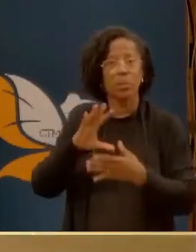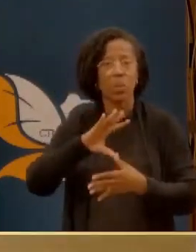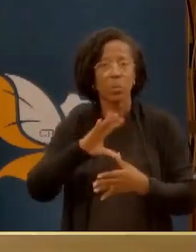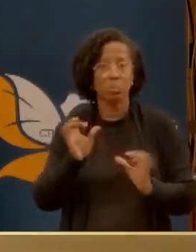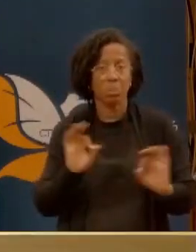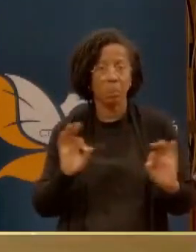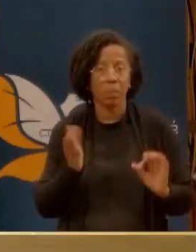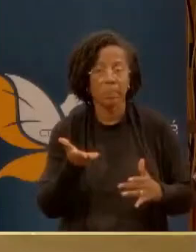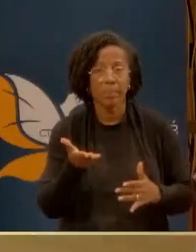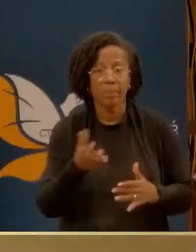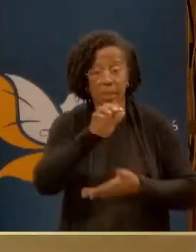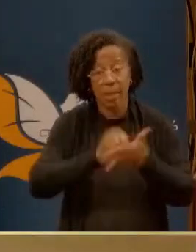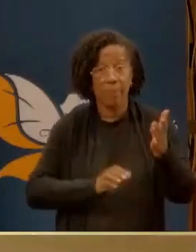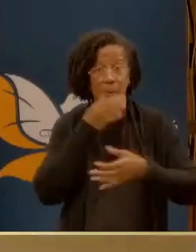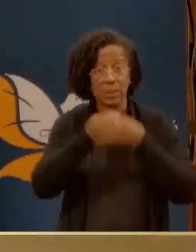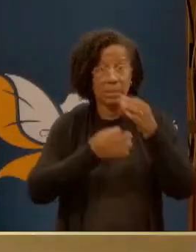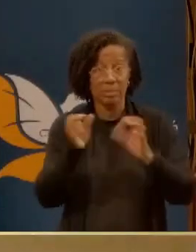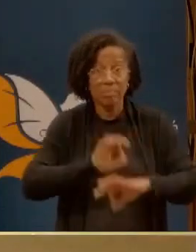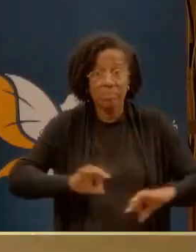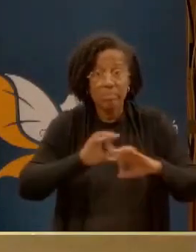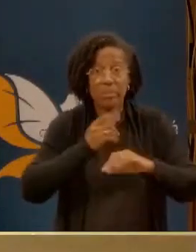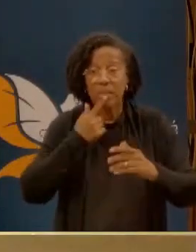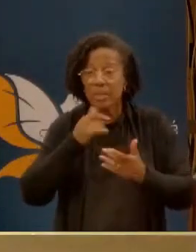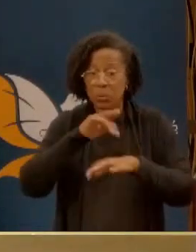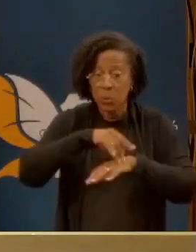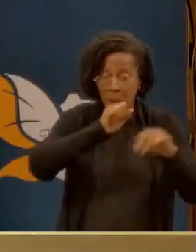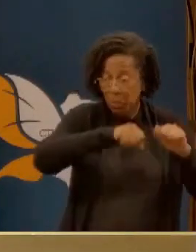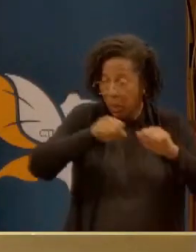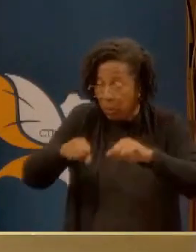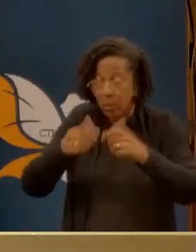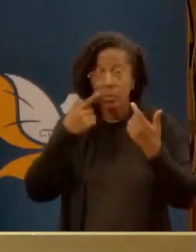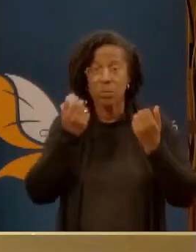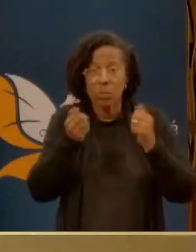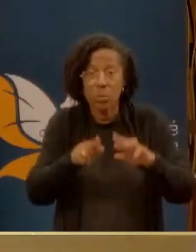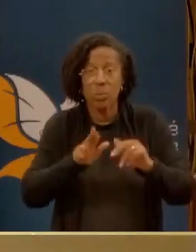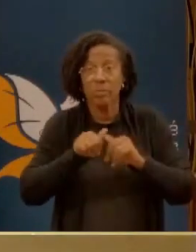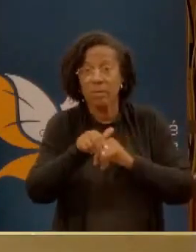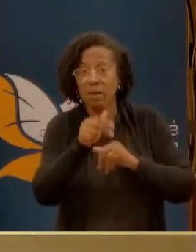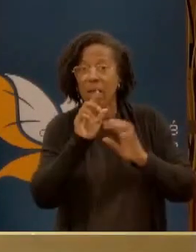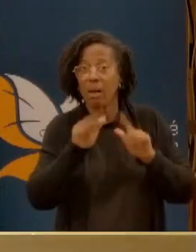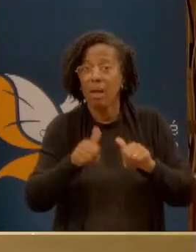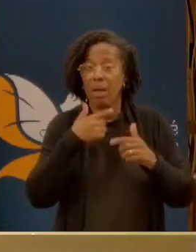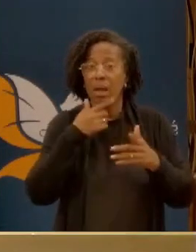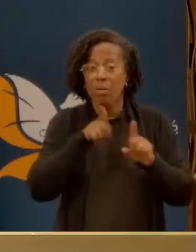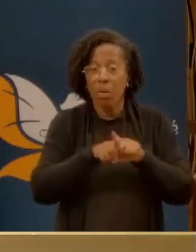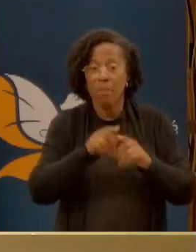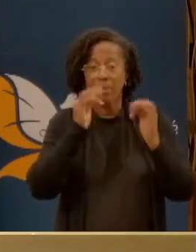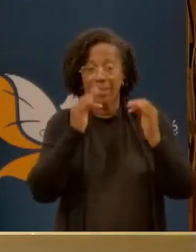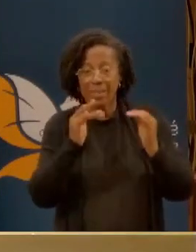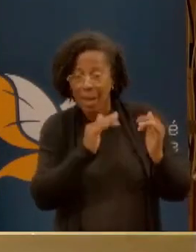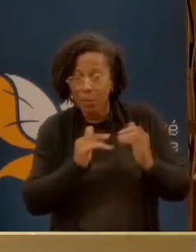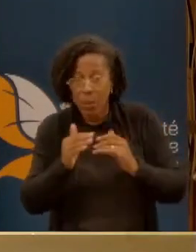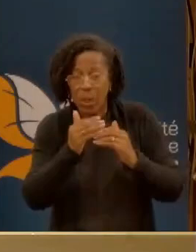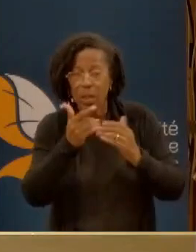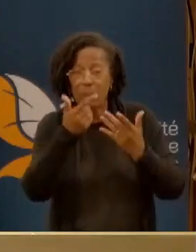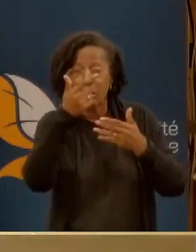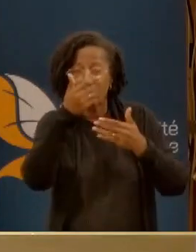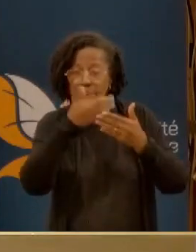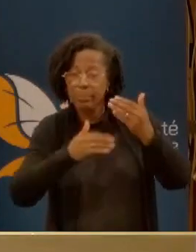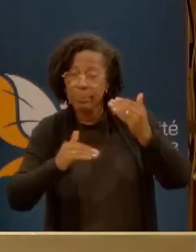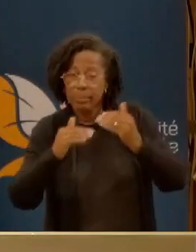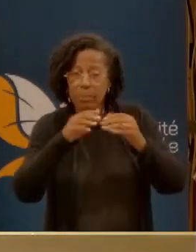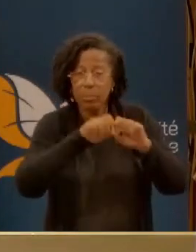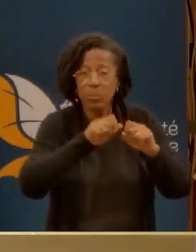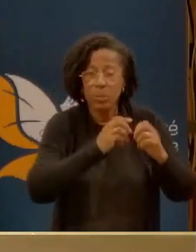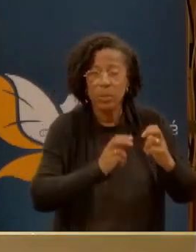Le rapport ne nous dit pas est-ce qu'il y a concertation pour garantir que la péréquation que la Martinique mettra en place,